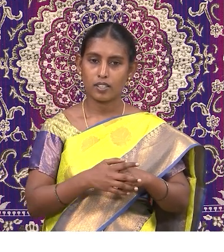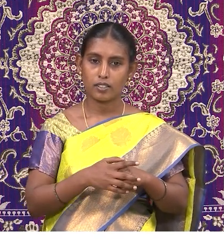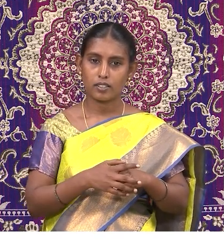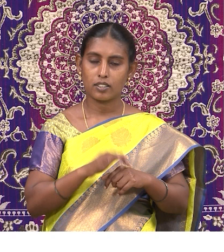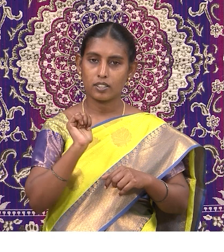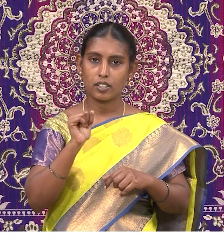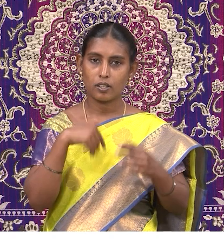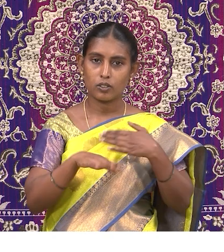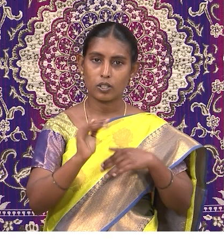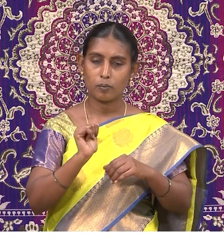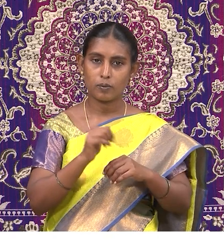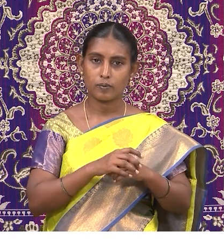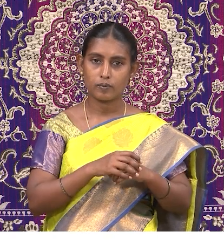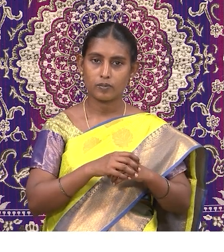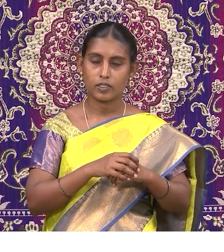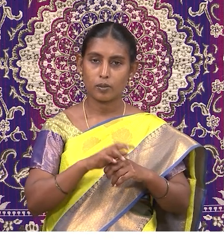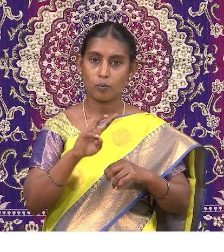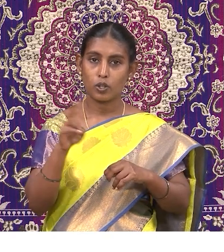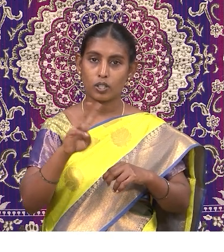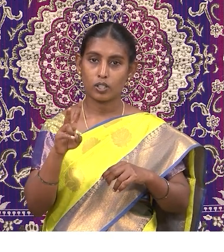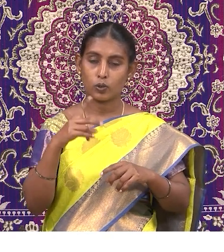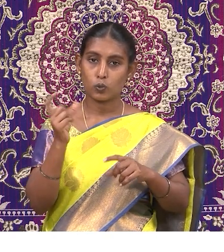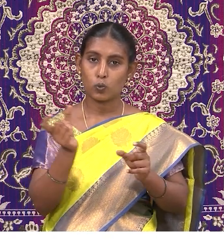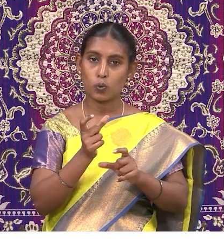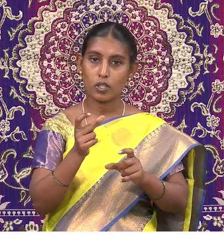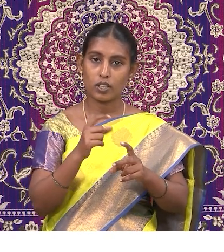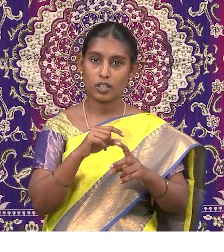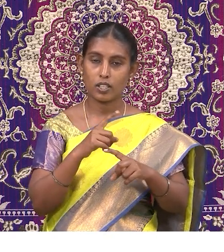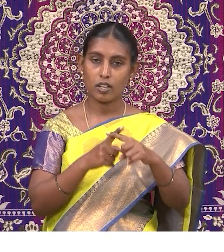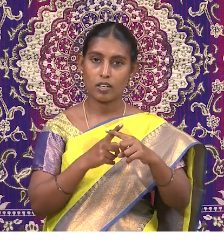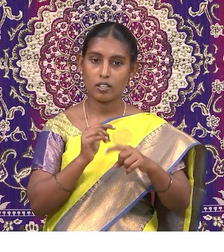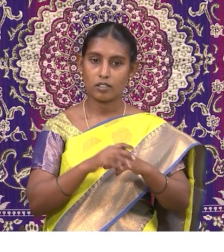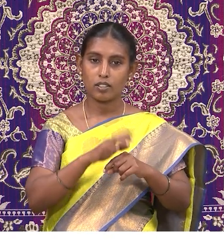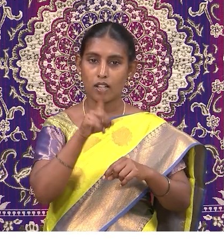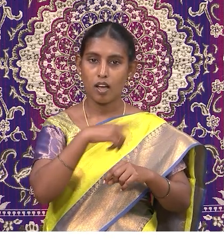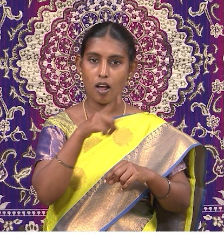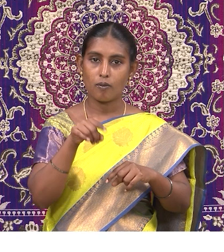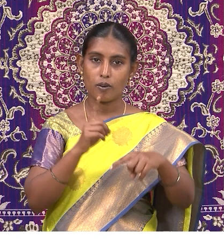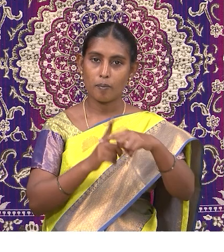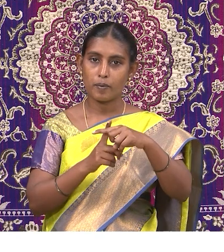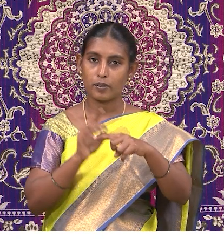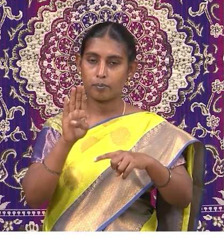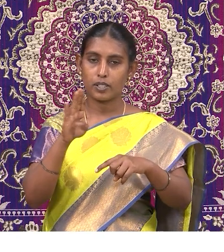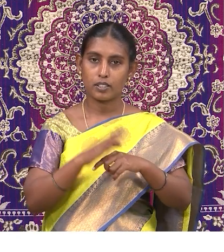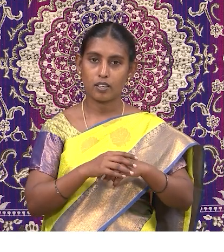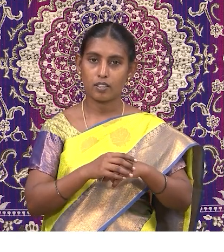என்ன பண்ணலாம், மூலங்களின் கூடுதல் பலன் வேணும். என்ன சிம்பல், α+β.